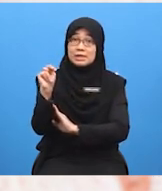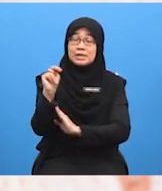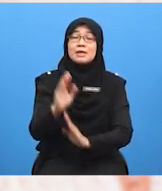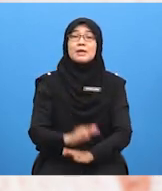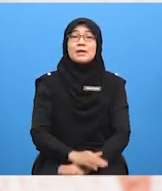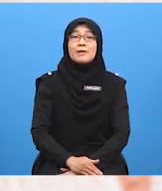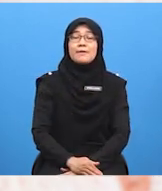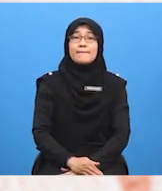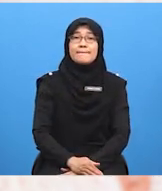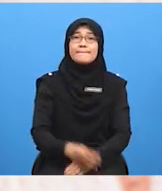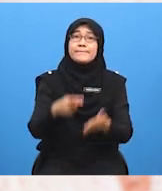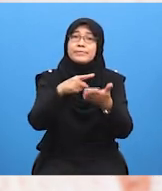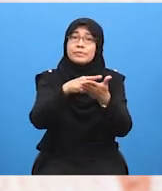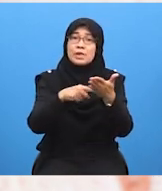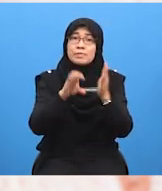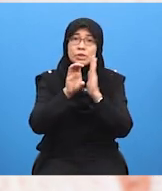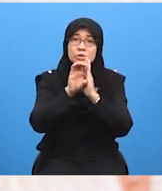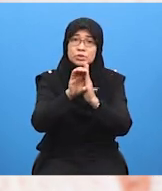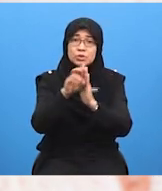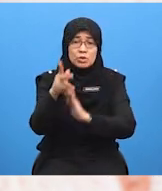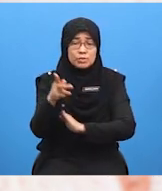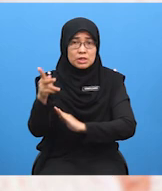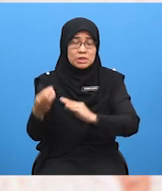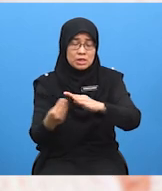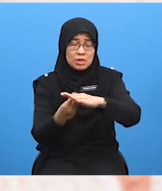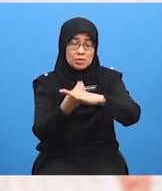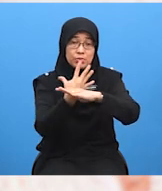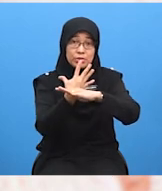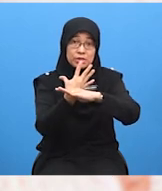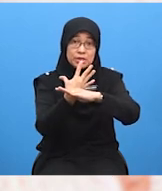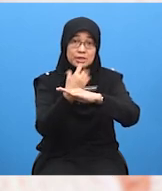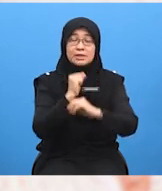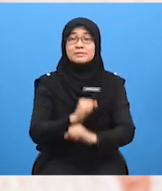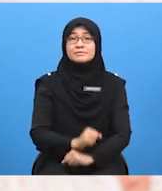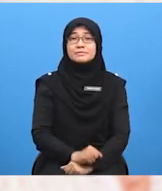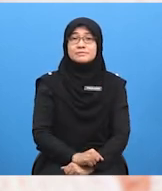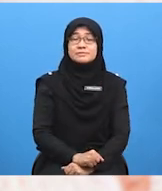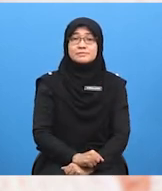Soalan berikutnya, apakah contoh peranti output?